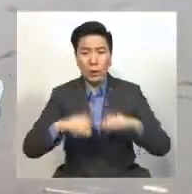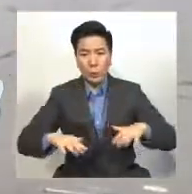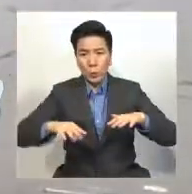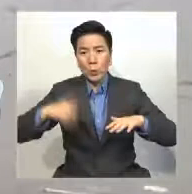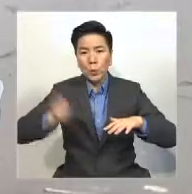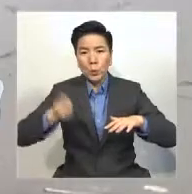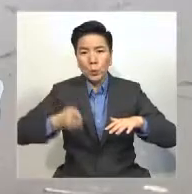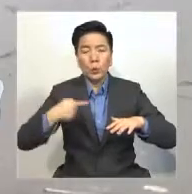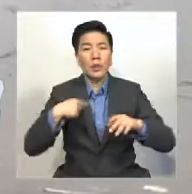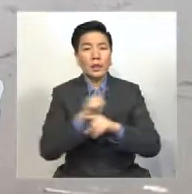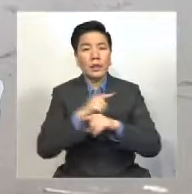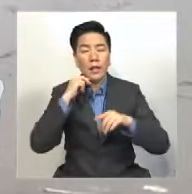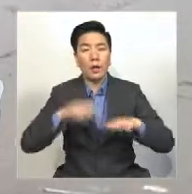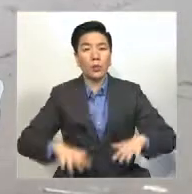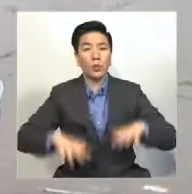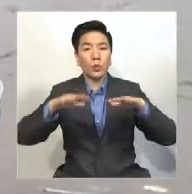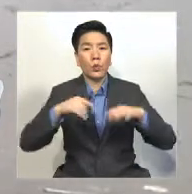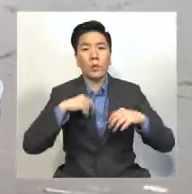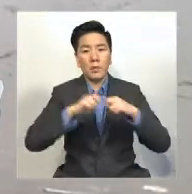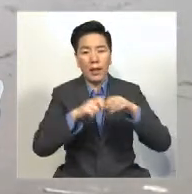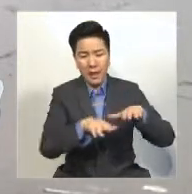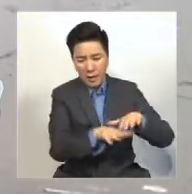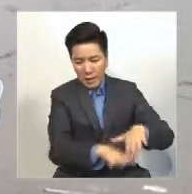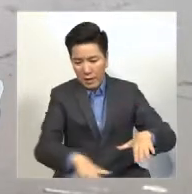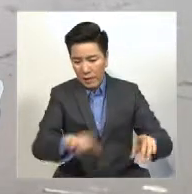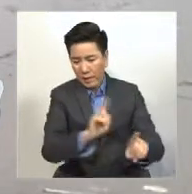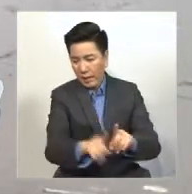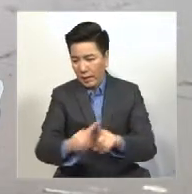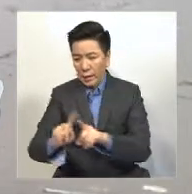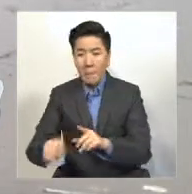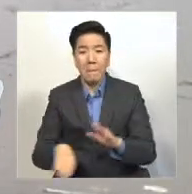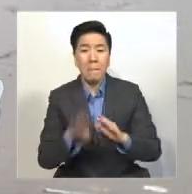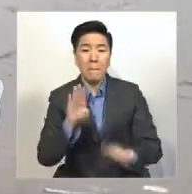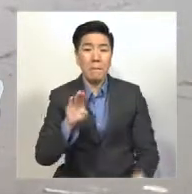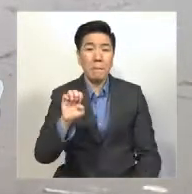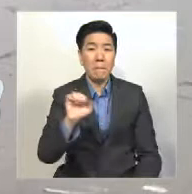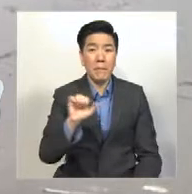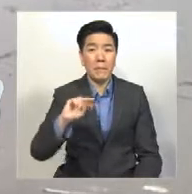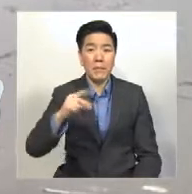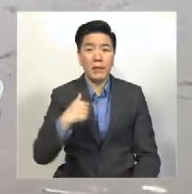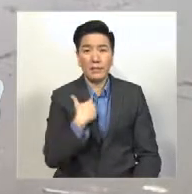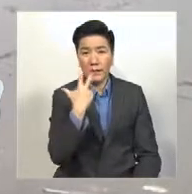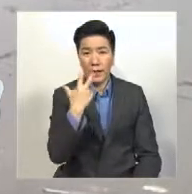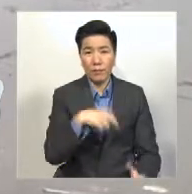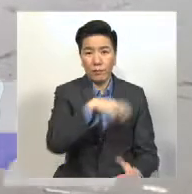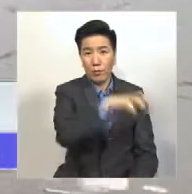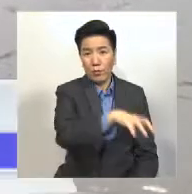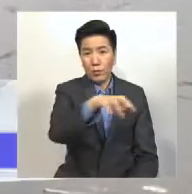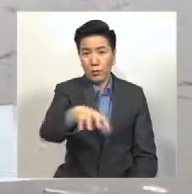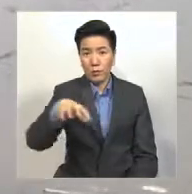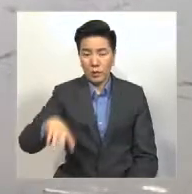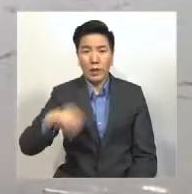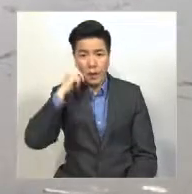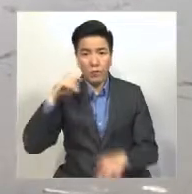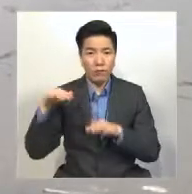ค่ะแต่ก็ยังมีน้ำท่วมขังในพื้นที่ลุ่มต่ำส่วนที่บึง3แห่งนะคะในเขตตัวเมืองที่เป็นจุดรับน้ำยังสาม